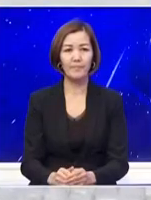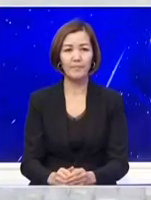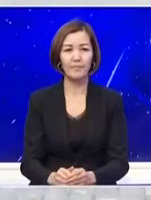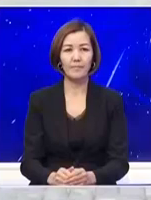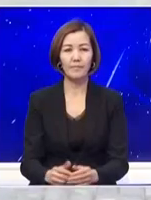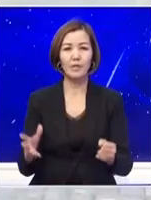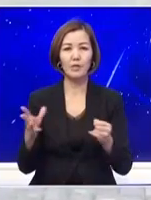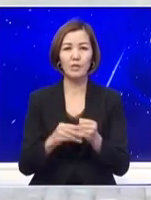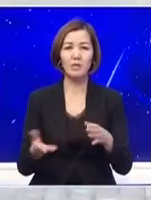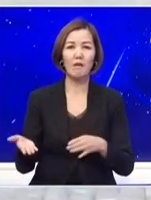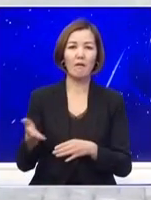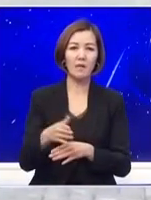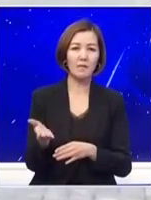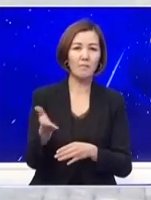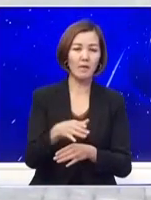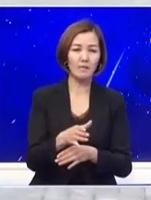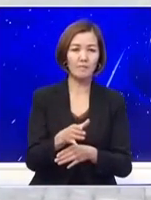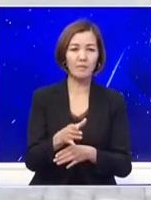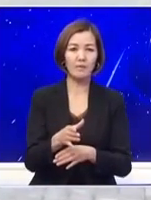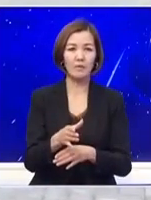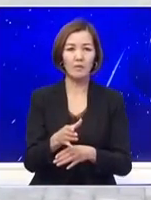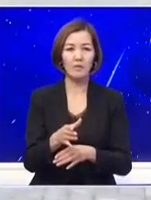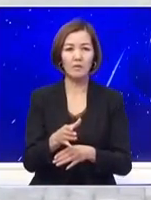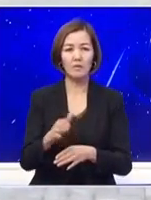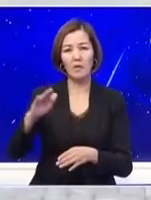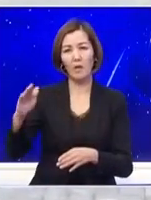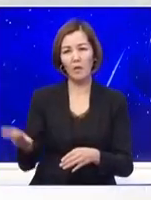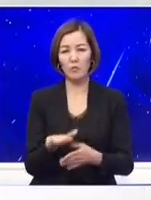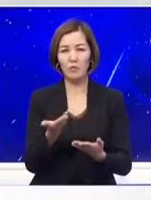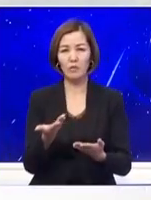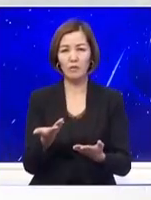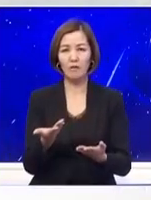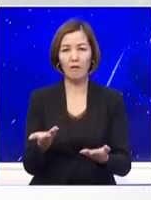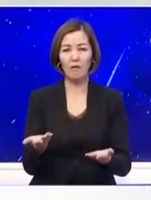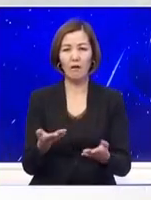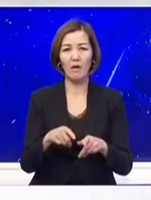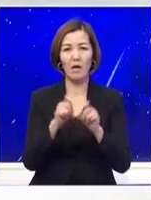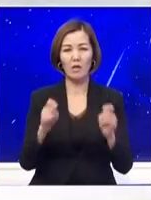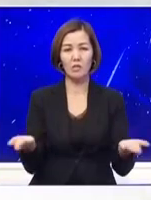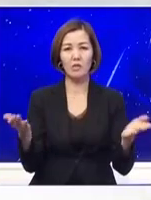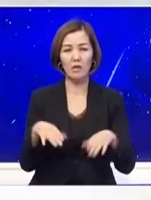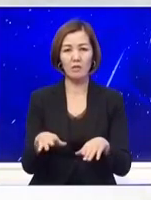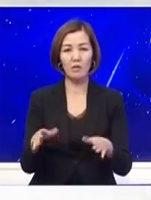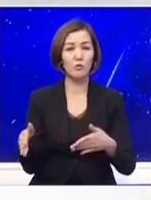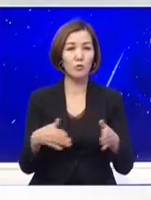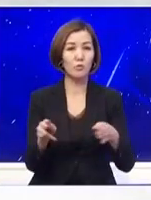Канализацияны қазып-қазып, трубаларын, колодестерін қойып кетті де, кетіп қалды. Бірақ та артынан жолды түзеген